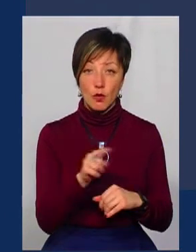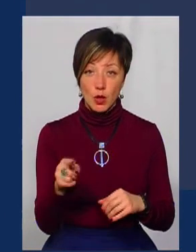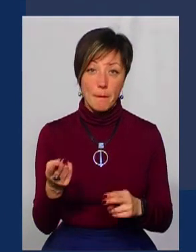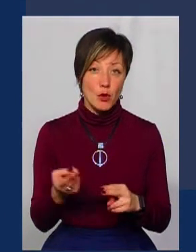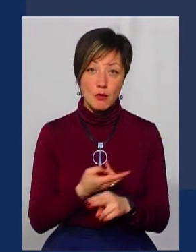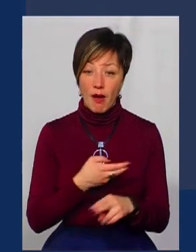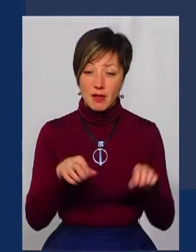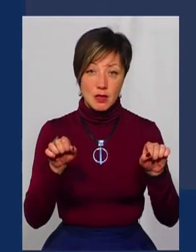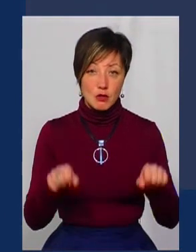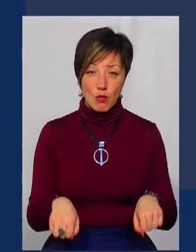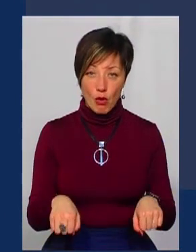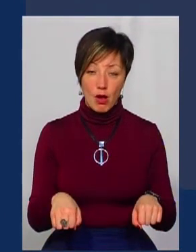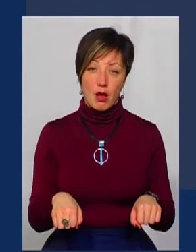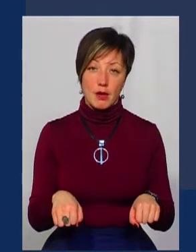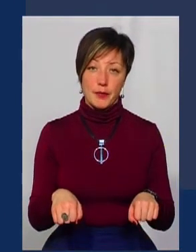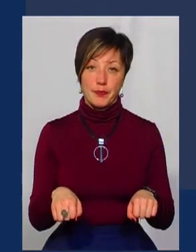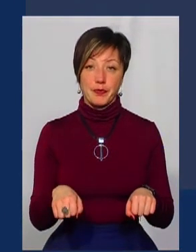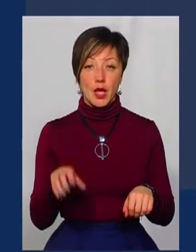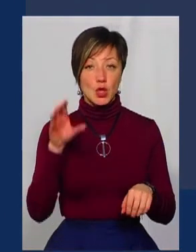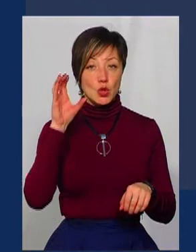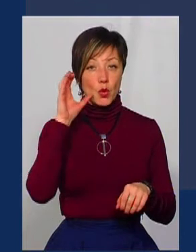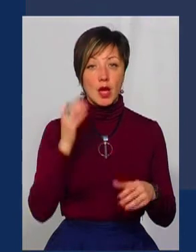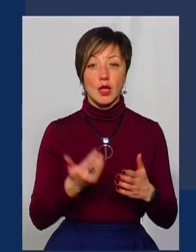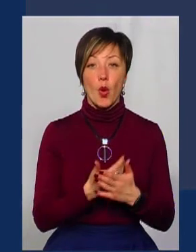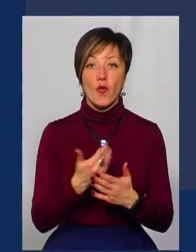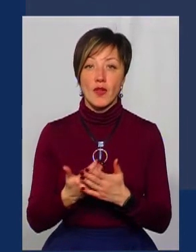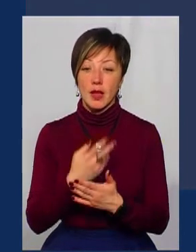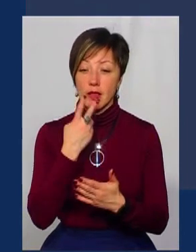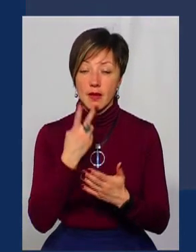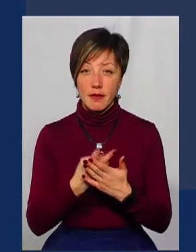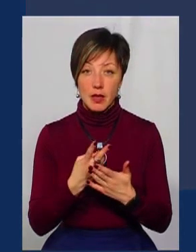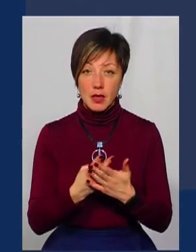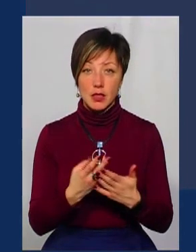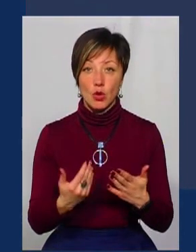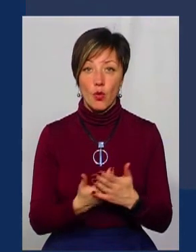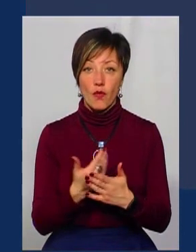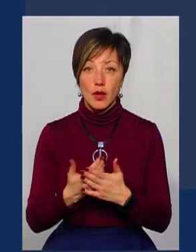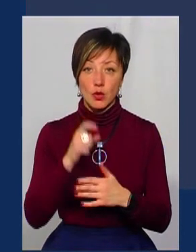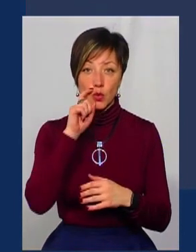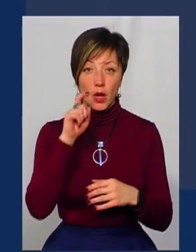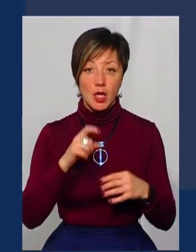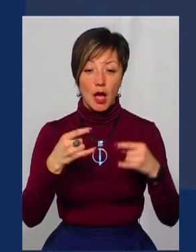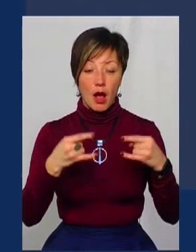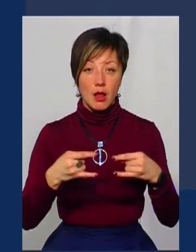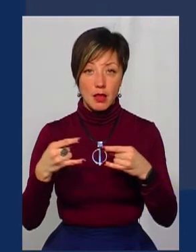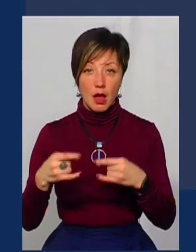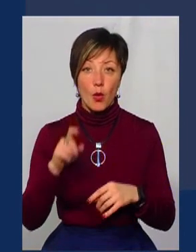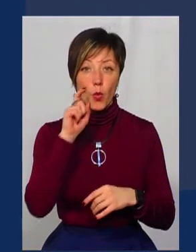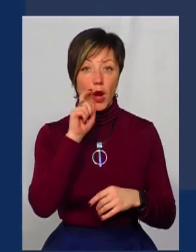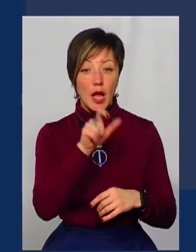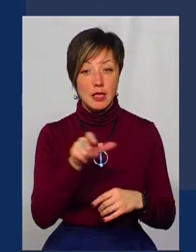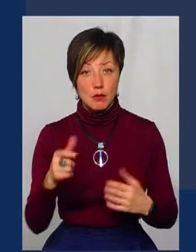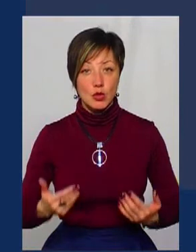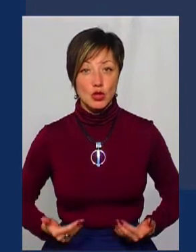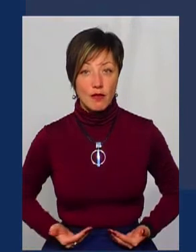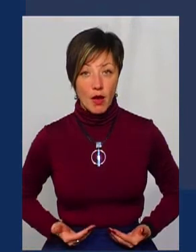позбавлені змоги, вже позбавлені змоги слухати новини і дивитися новини з українських каналів. Українці, які